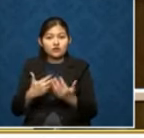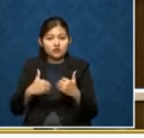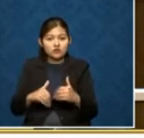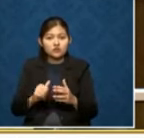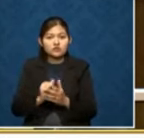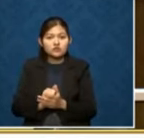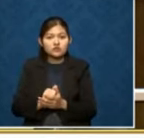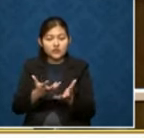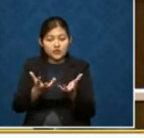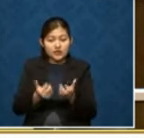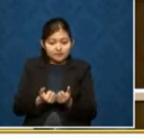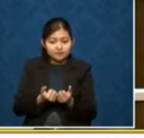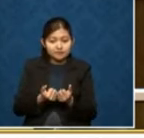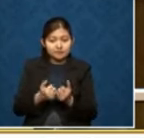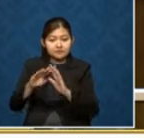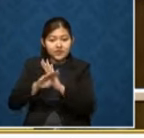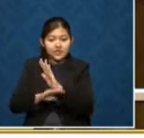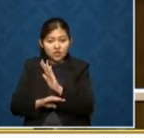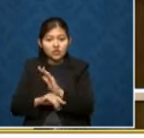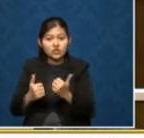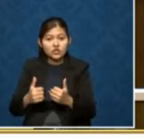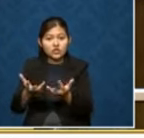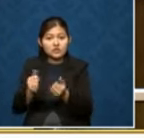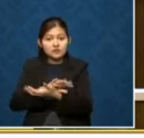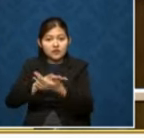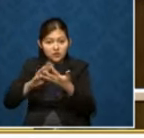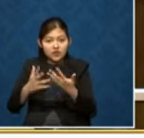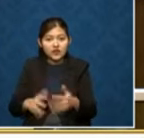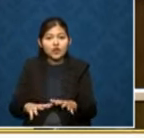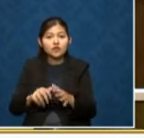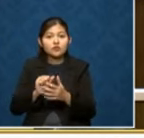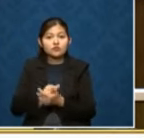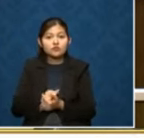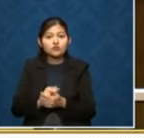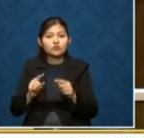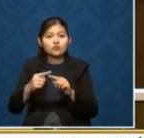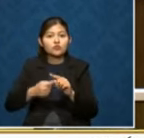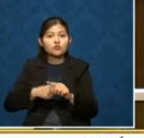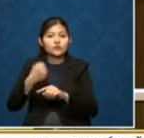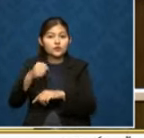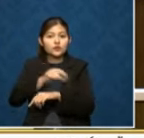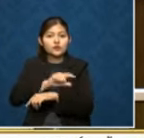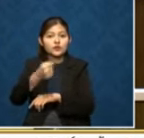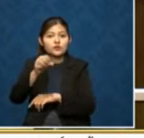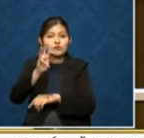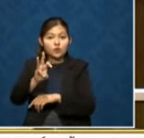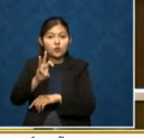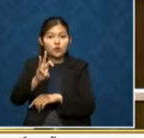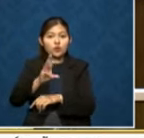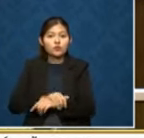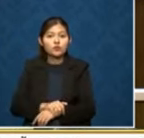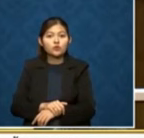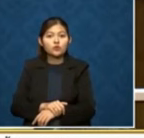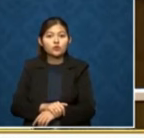การรับหลักการเป็นที่เรียบร้อยแล้วนะครับเมื่อวันที่16ตุลาคม